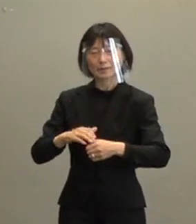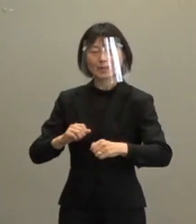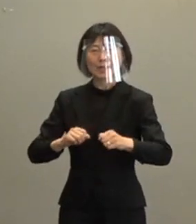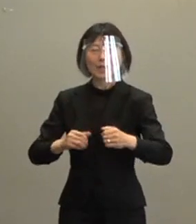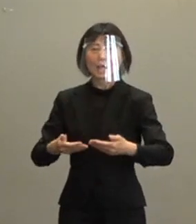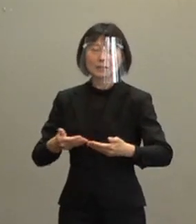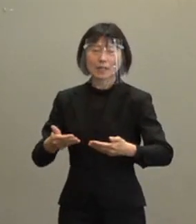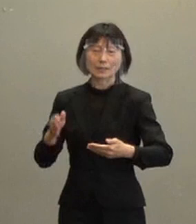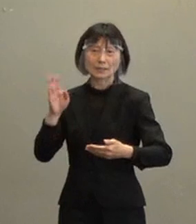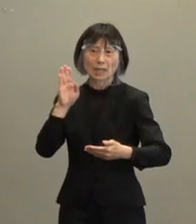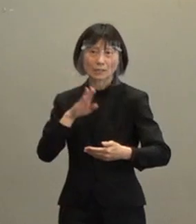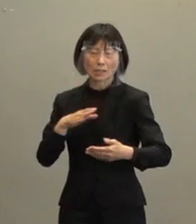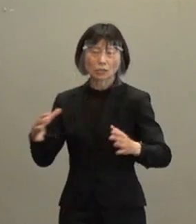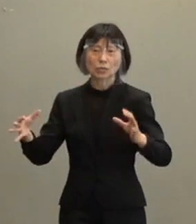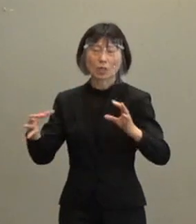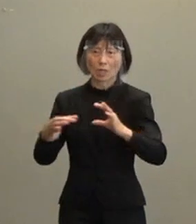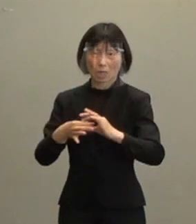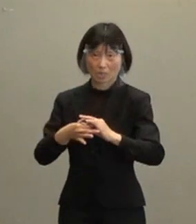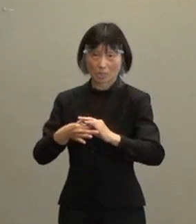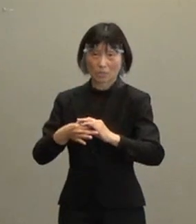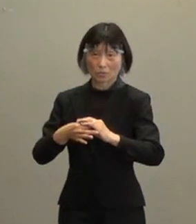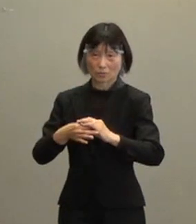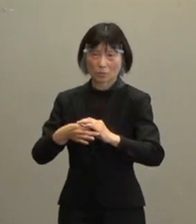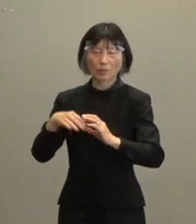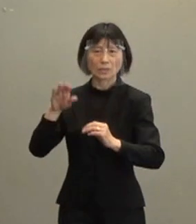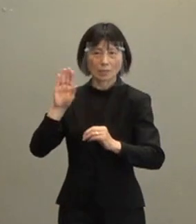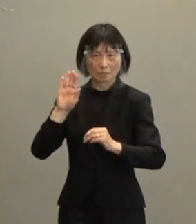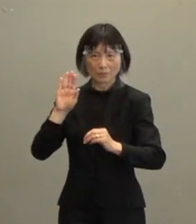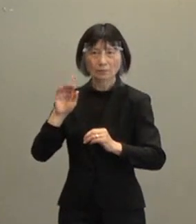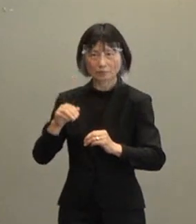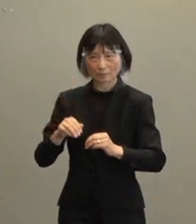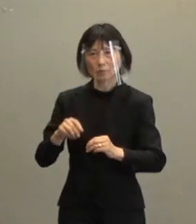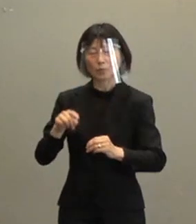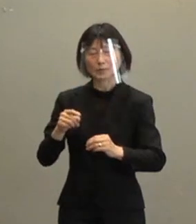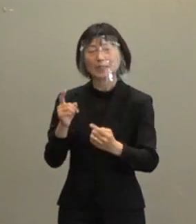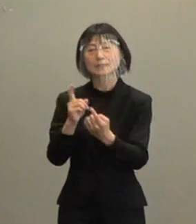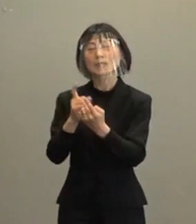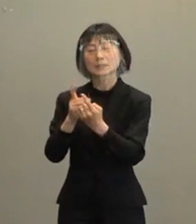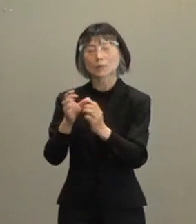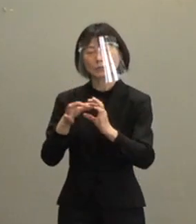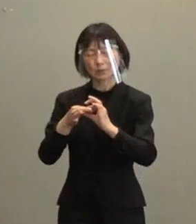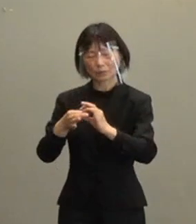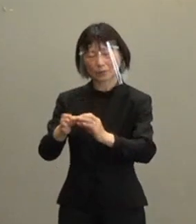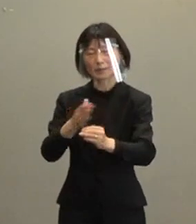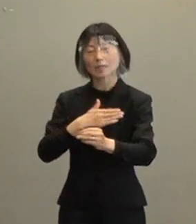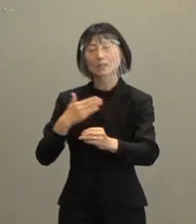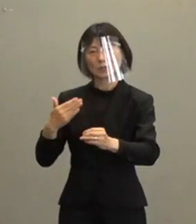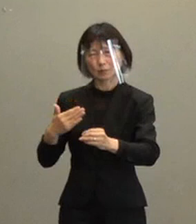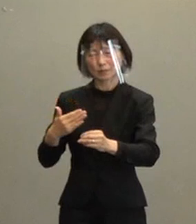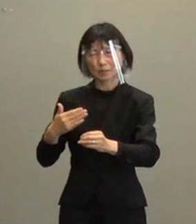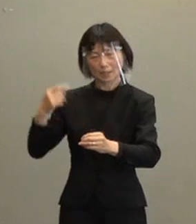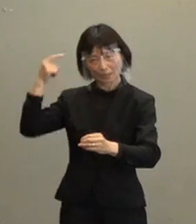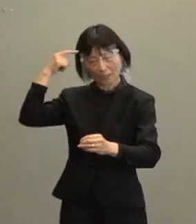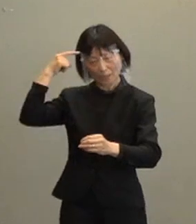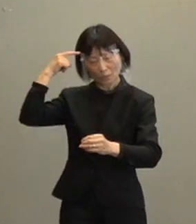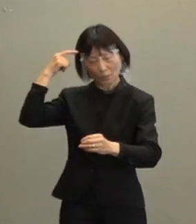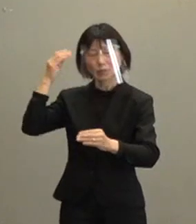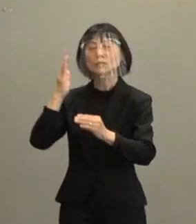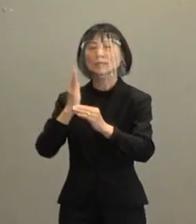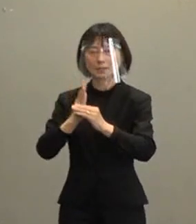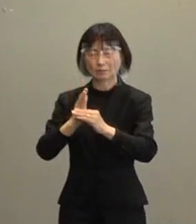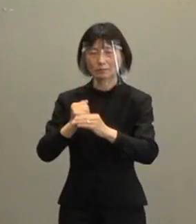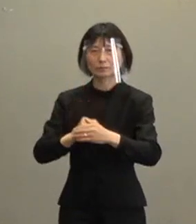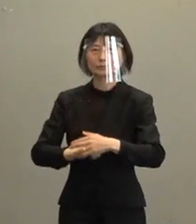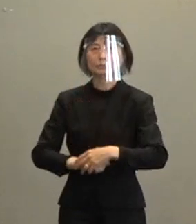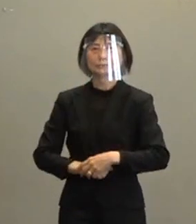ているという声もいただいておりますので、できる限りですね、こうした対策が続けられるようにですね、今現在検討しています。